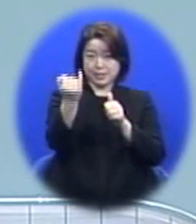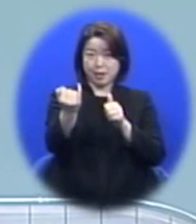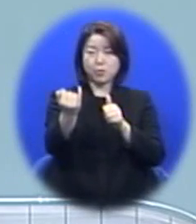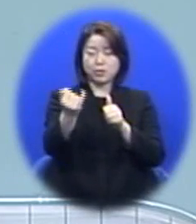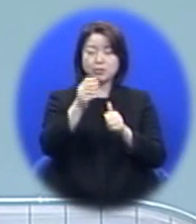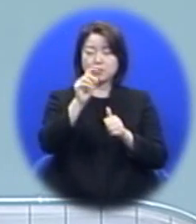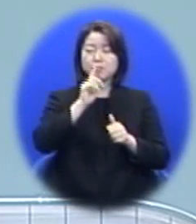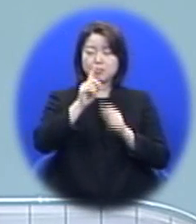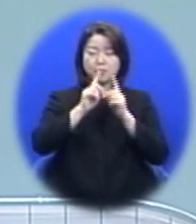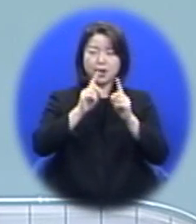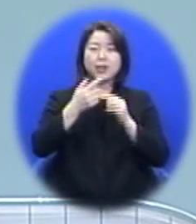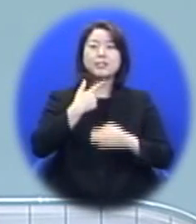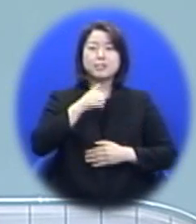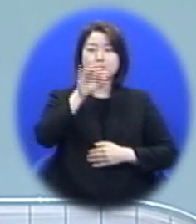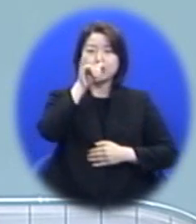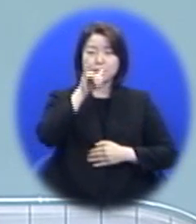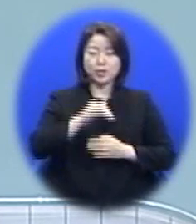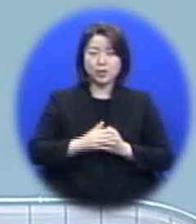하시더라고.